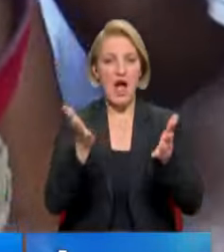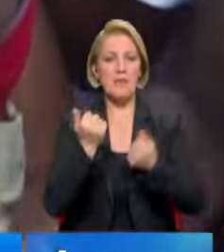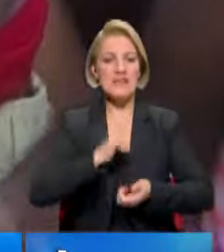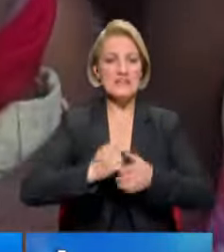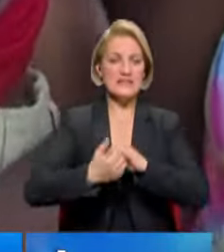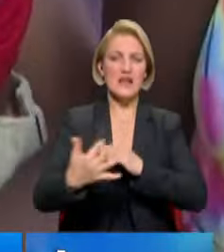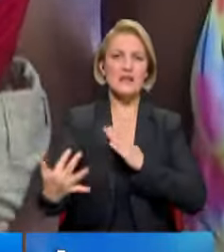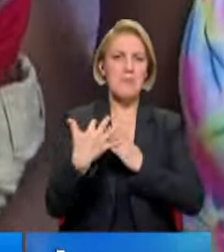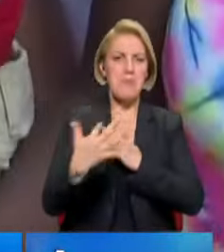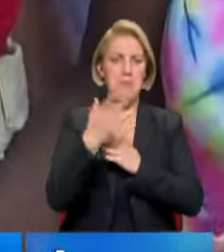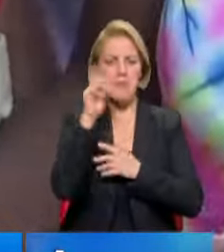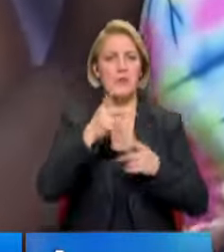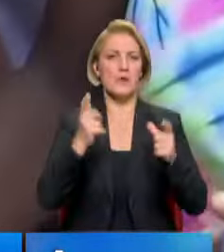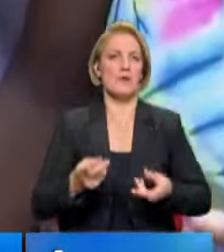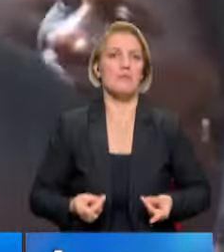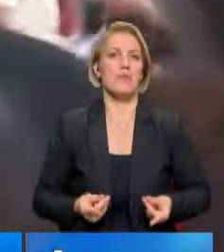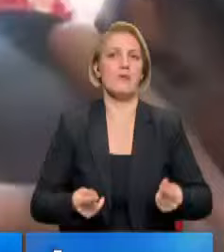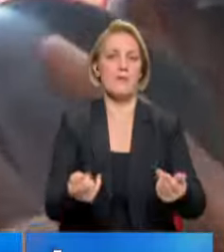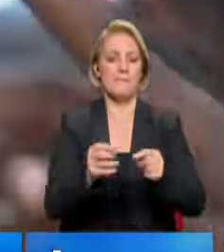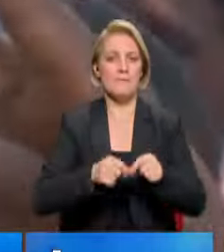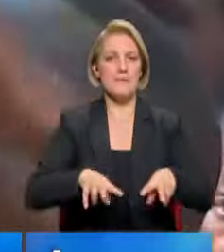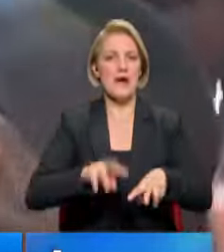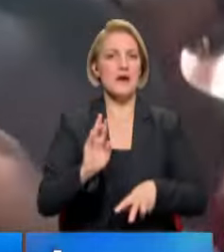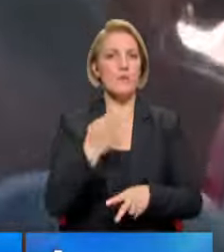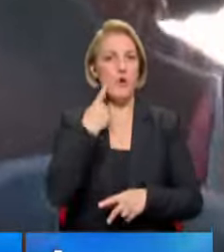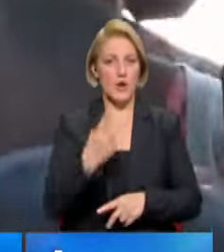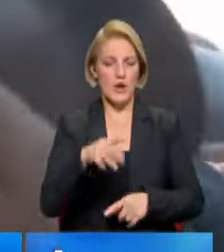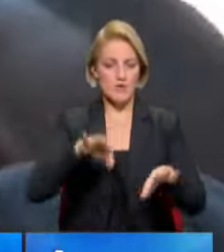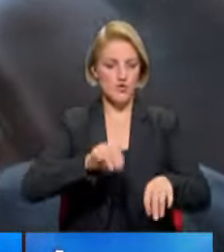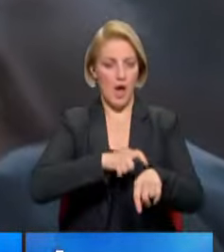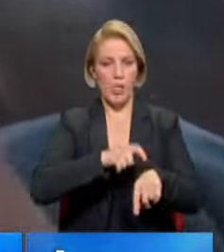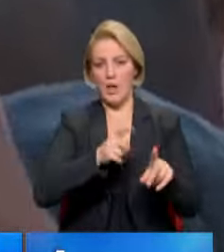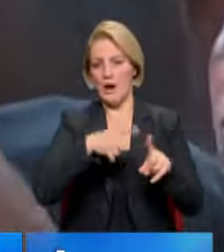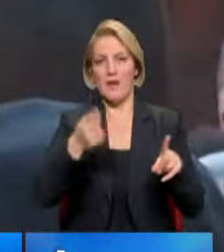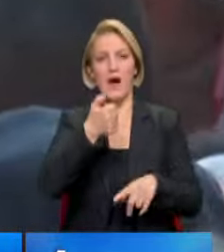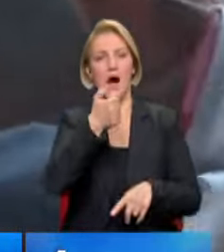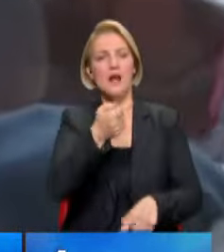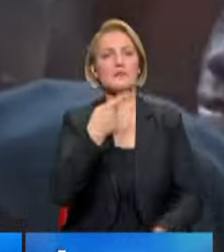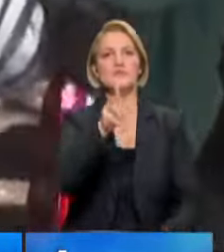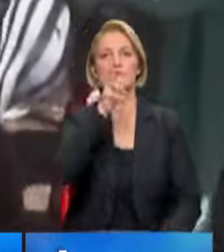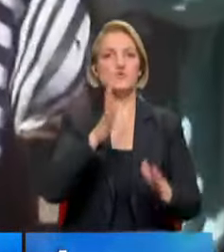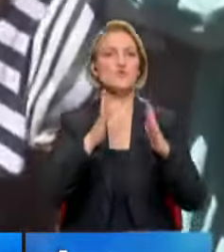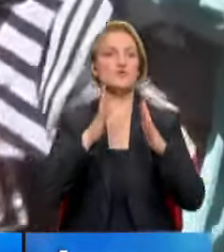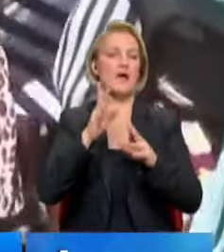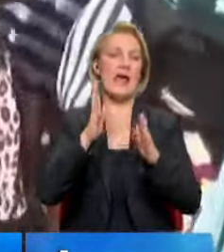çetelerin saldırdığı adreslerden kaçıyor. Birleşmiş Milletler'in raporuna göre şu ana kadar 6300 Haiti'li evinden oldu.